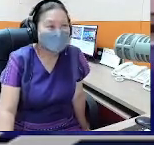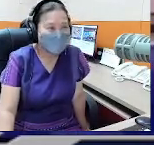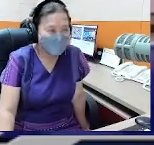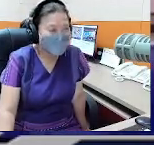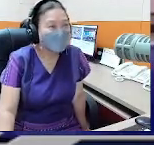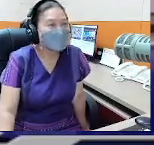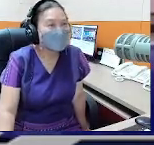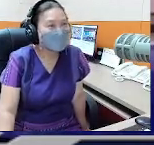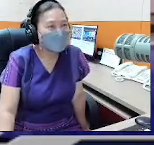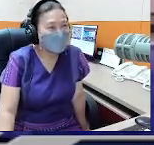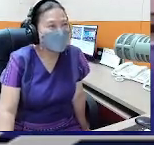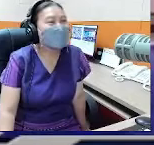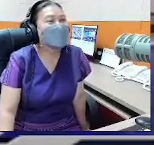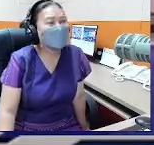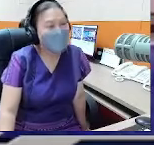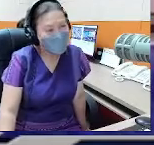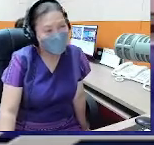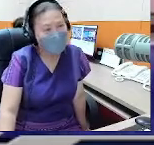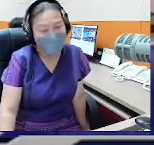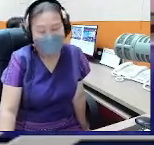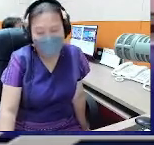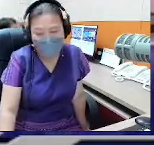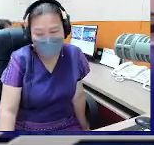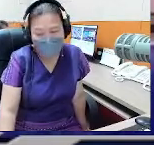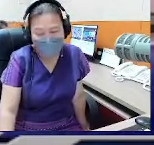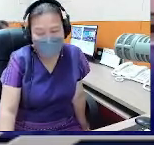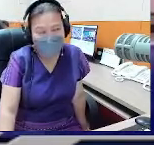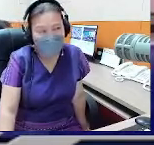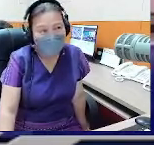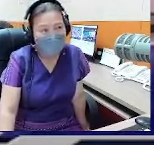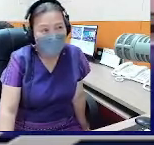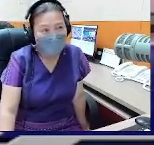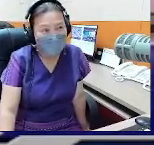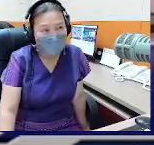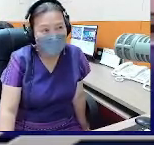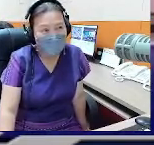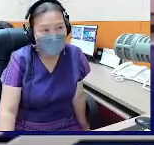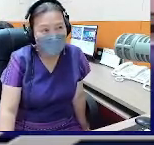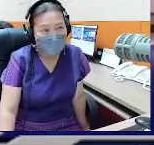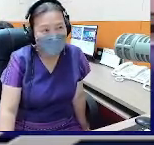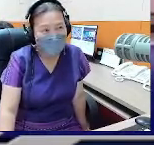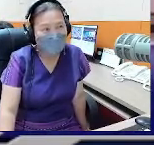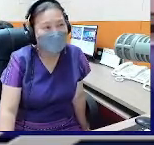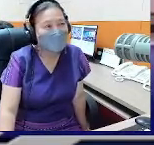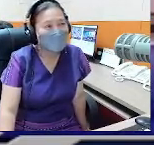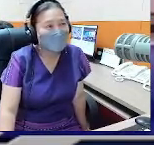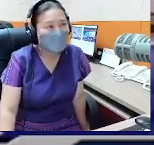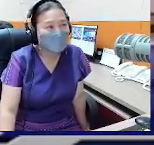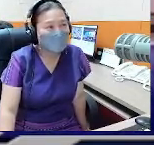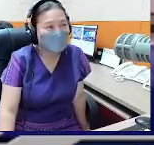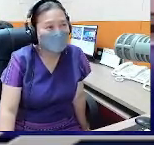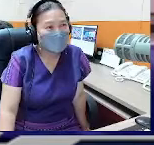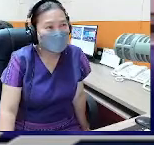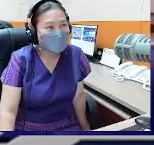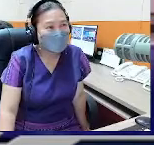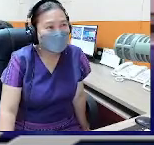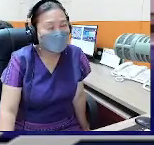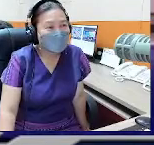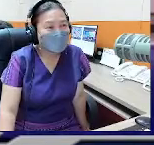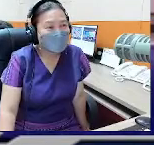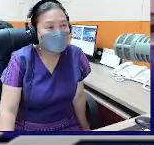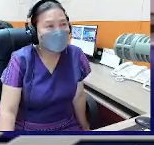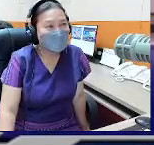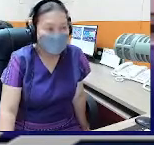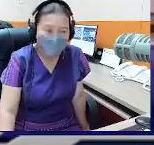ผิดลองถูกค่ะมาเรียนที่เราฝึกประสบการณ์ที่เรามีสถานที่พร้อมสิ่งอำนวยความสะดวกทุกอย่างรวมถึงอาจารย์ที่มี